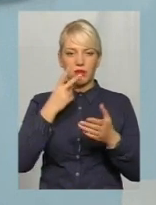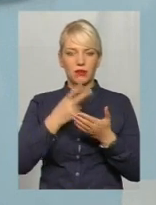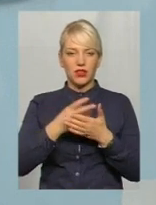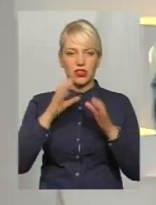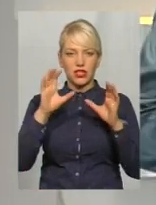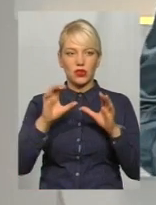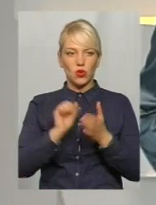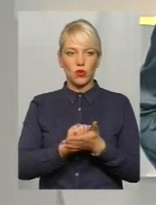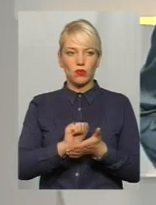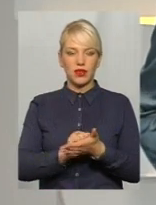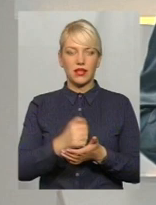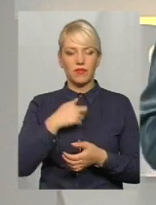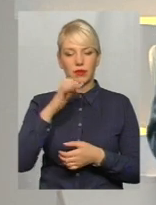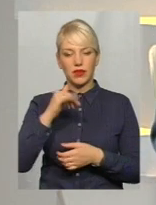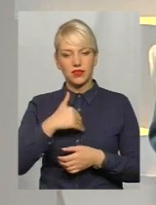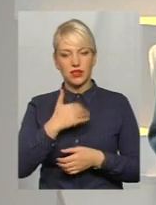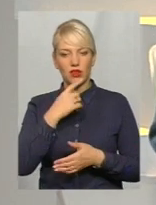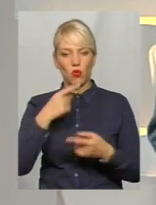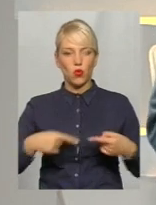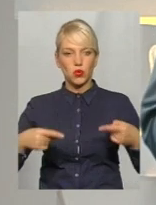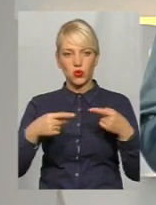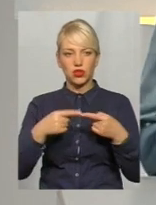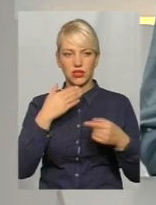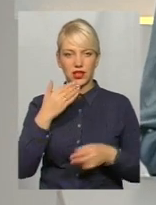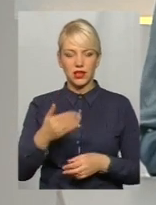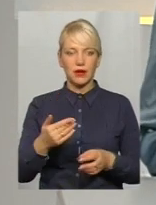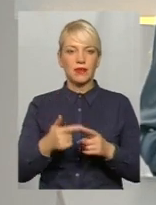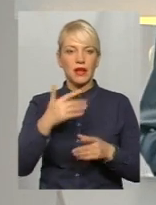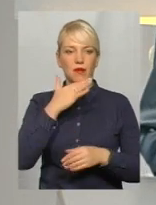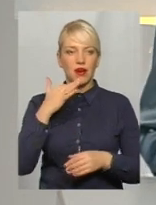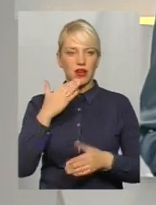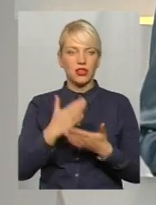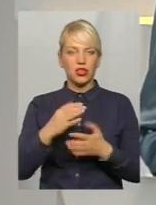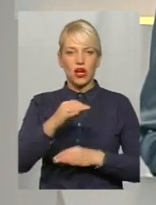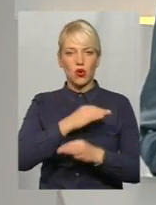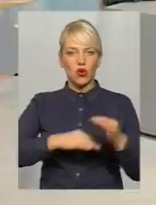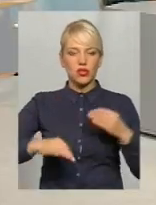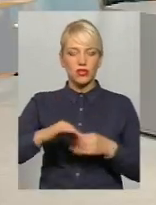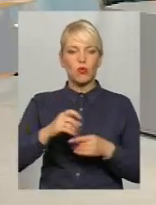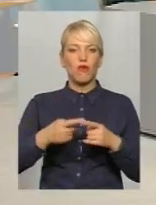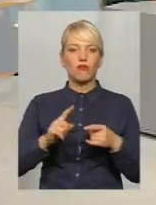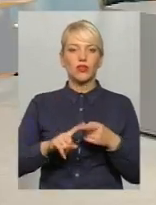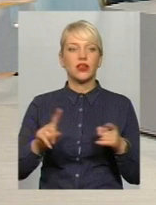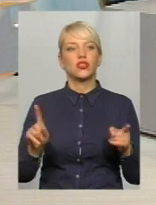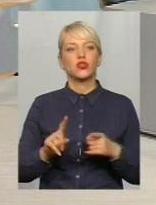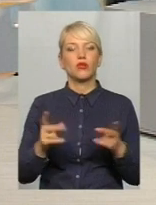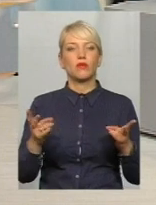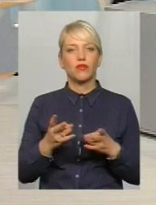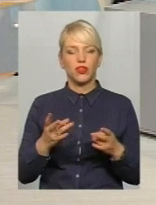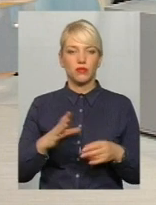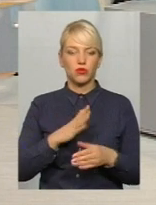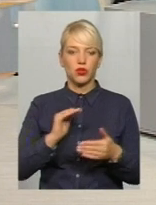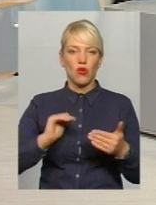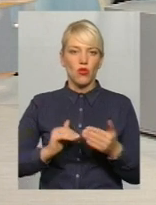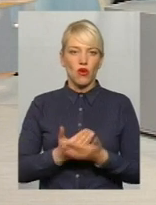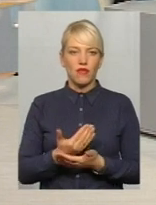Тому... Пані Тетяно, я би хотіла уточнити, чи на сьогоднішнє дуже багато розмов, вже не перший рік ведеться про те, що мають бути